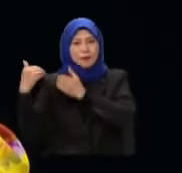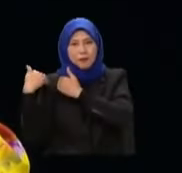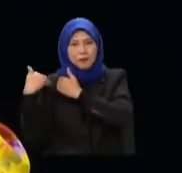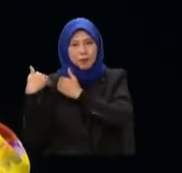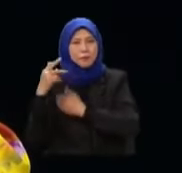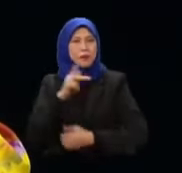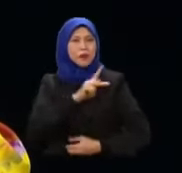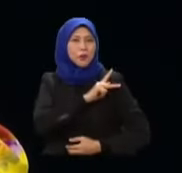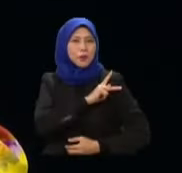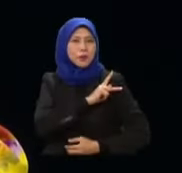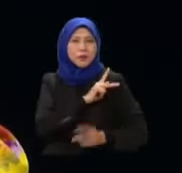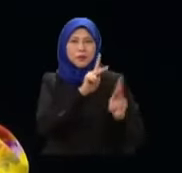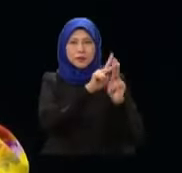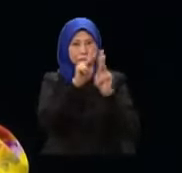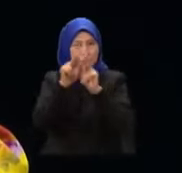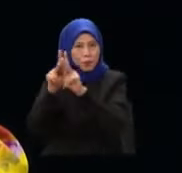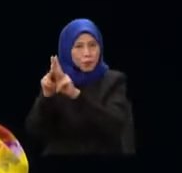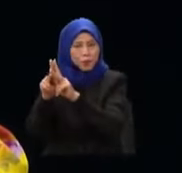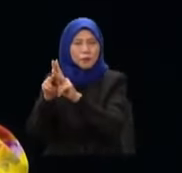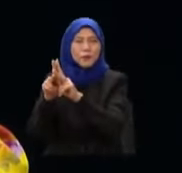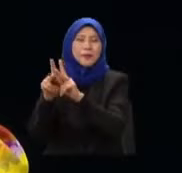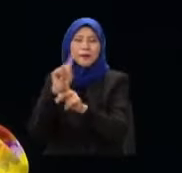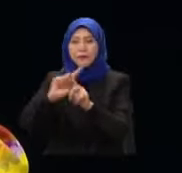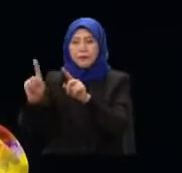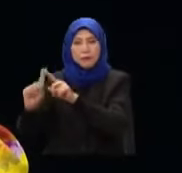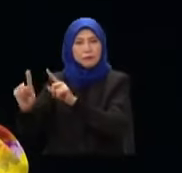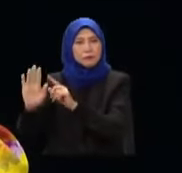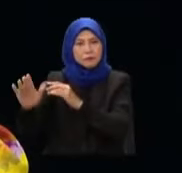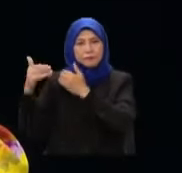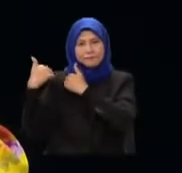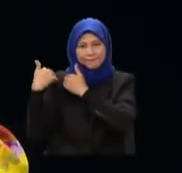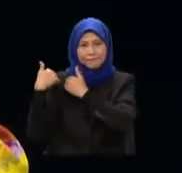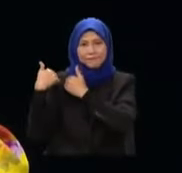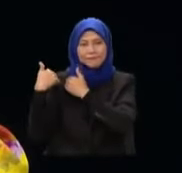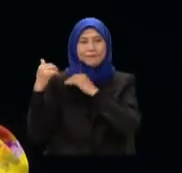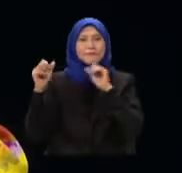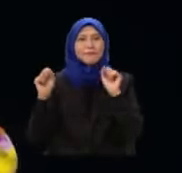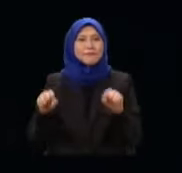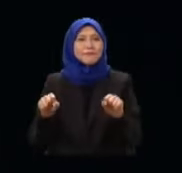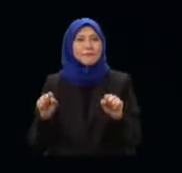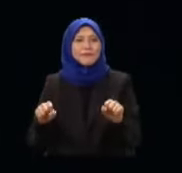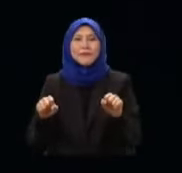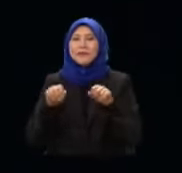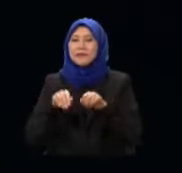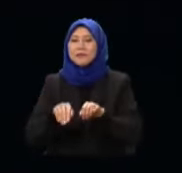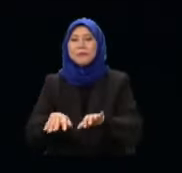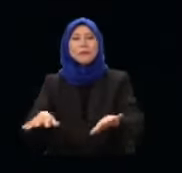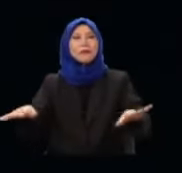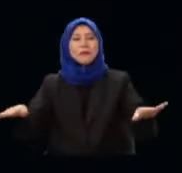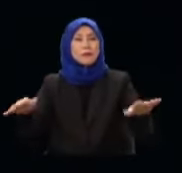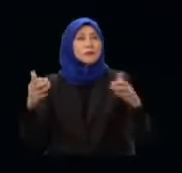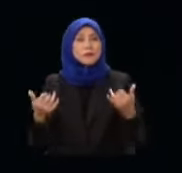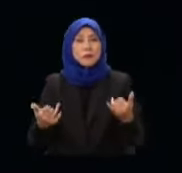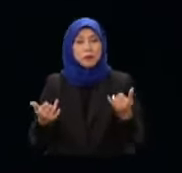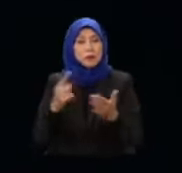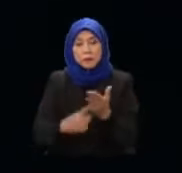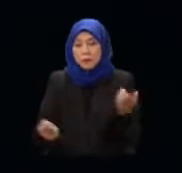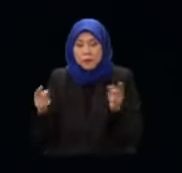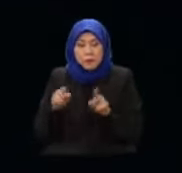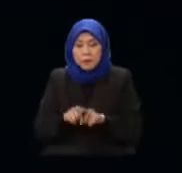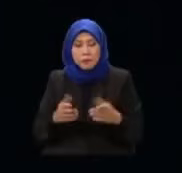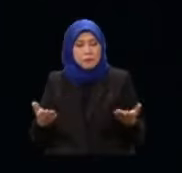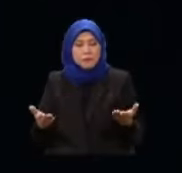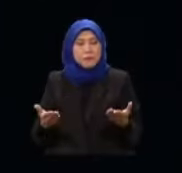penghulu meukeutop kampung eh dan sebagainya adapat dan dikembangkan hak sekarang apa yang berlaku